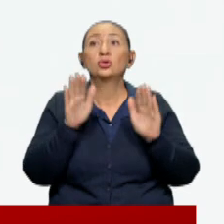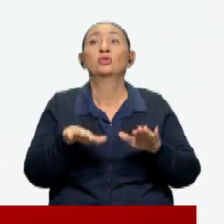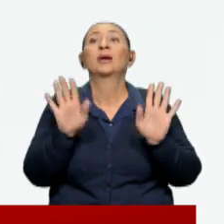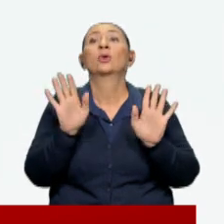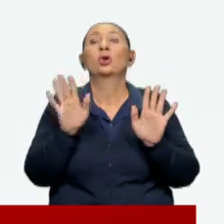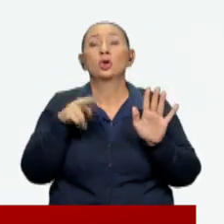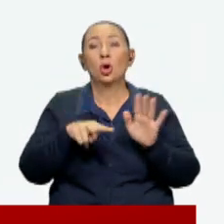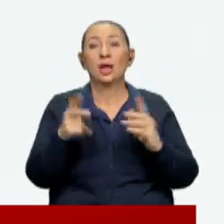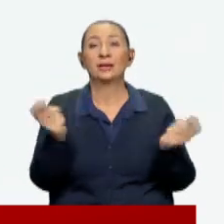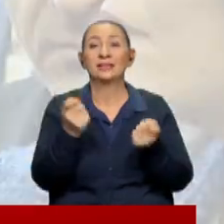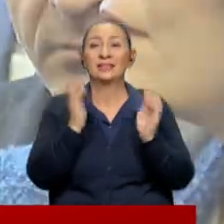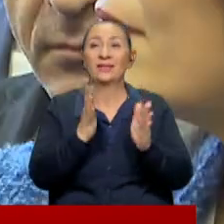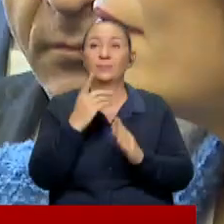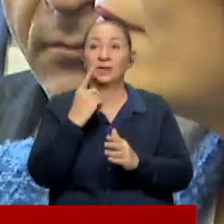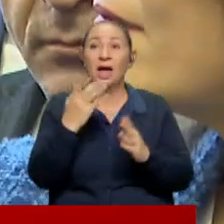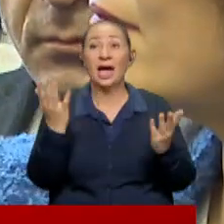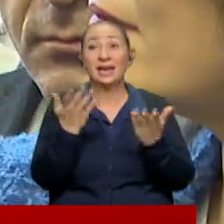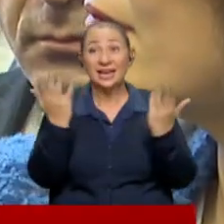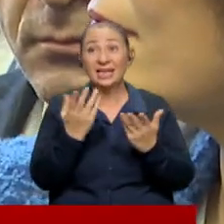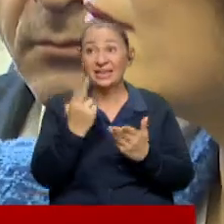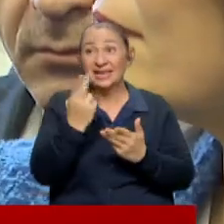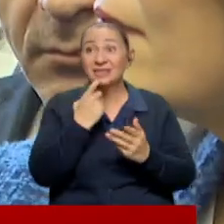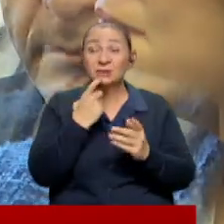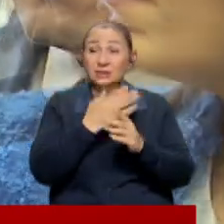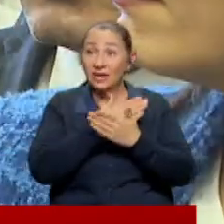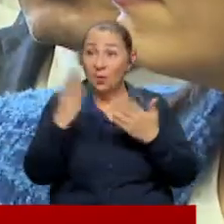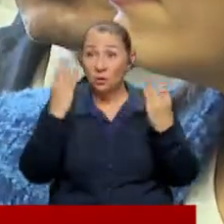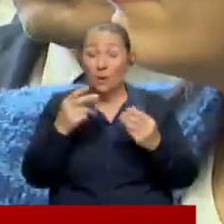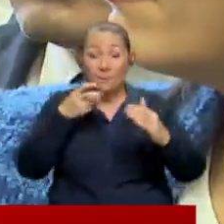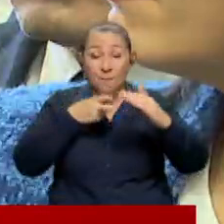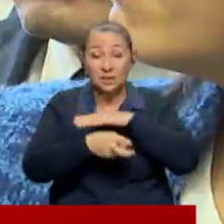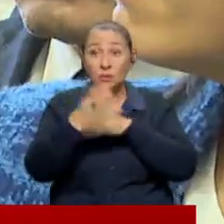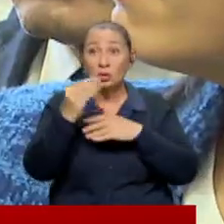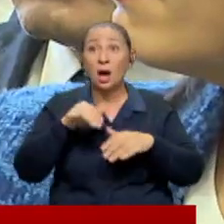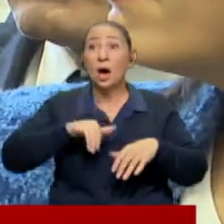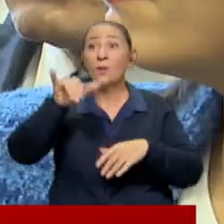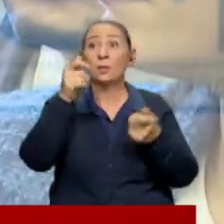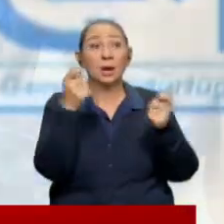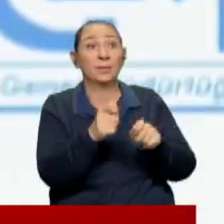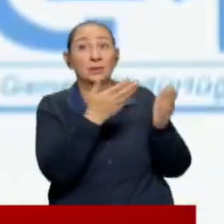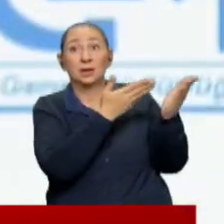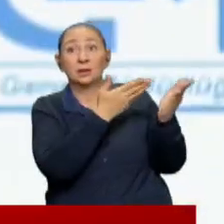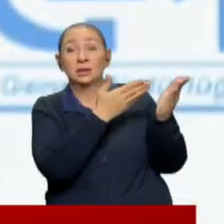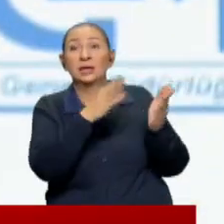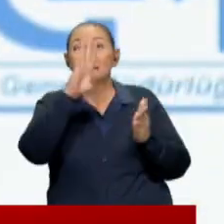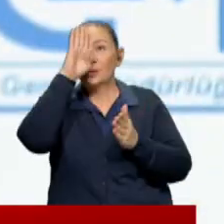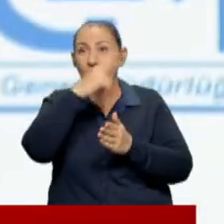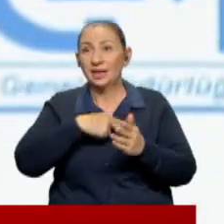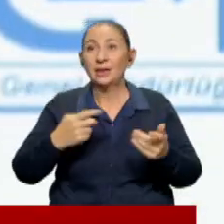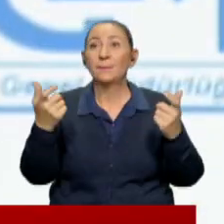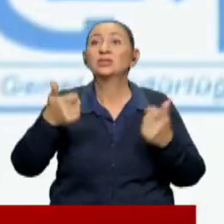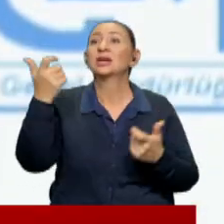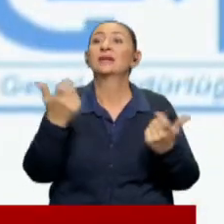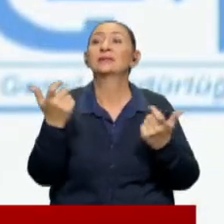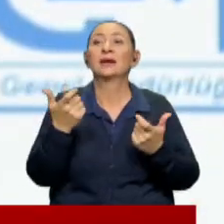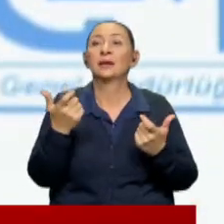yok, yola devam dedik. Her ne kadar 7 yıl sürmüşse de metrosu olan havalimanını kapattılar. İstanbul'un belediye başkanı